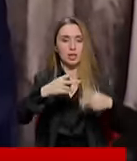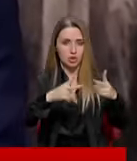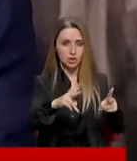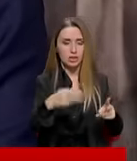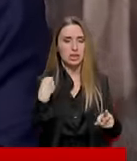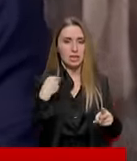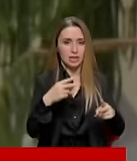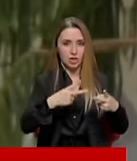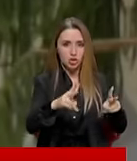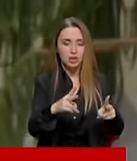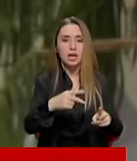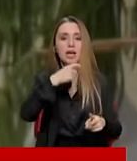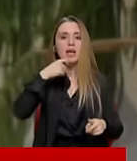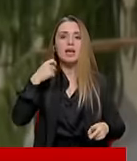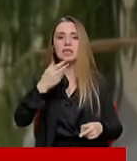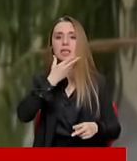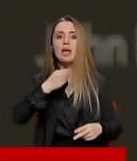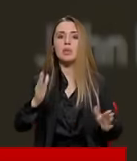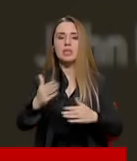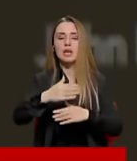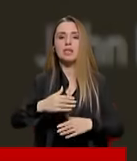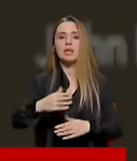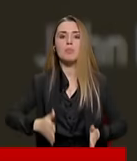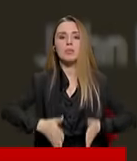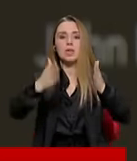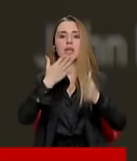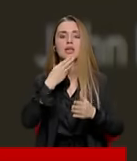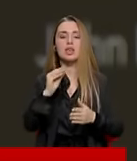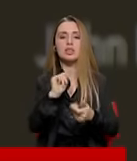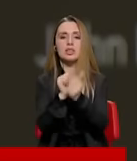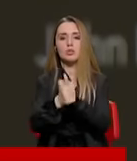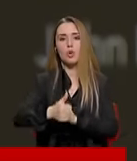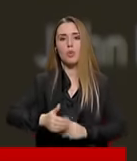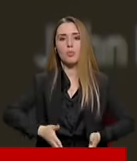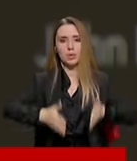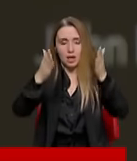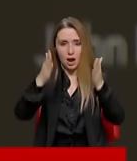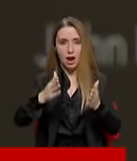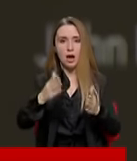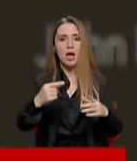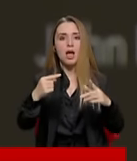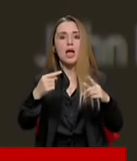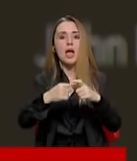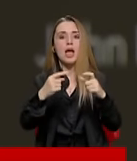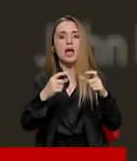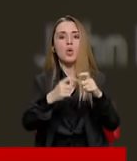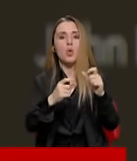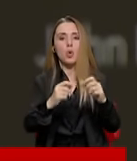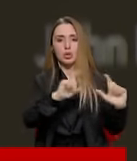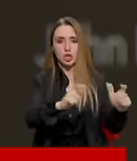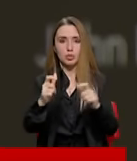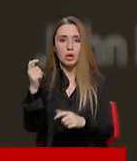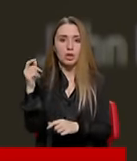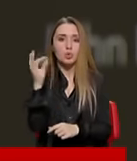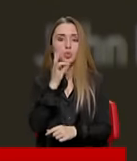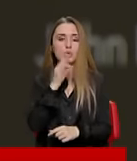Eee eski Emekli Sandığı binaları Gençlik ve Spor binası dersek anlaşılır oraya EGO taşınıyor Bu pazar yan tarafta